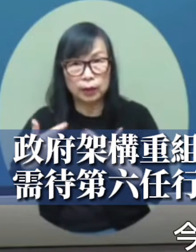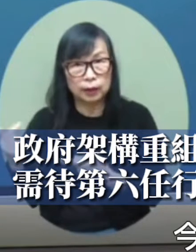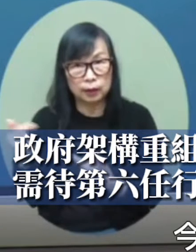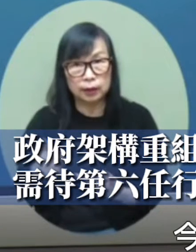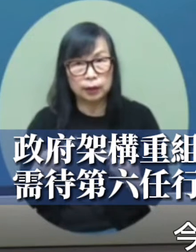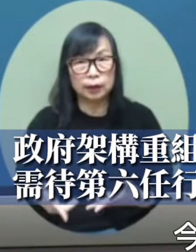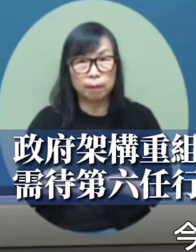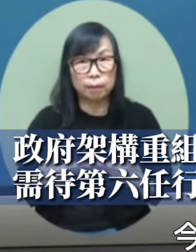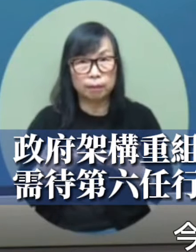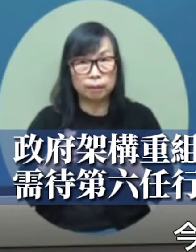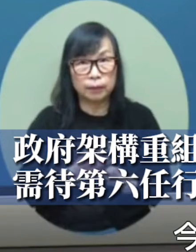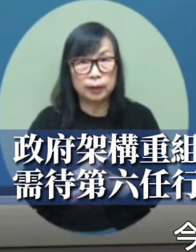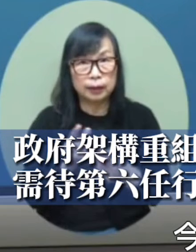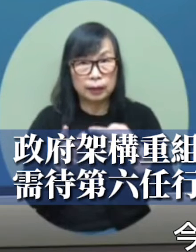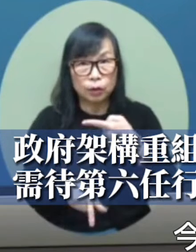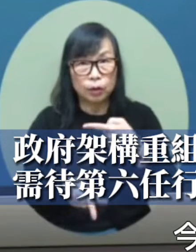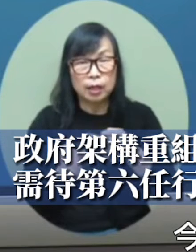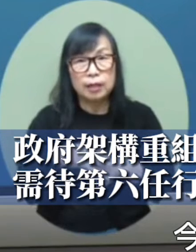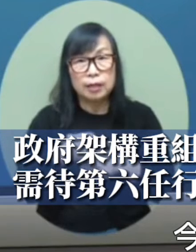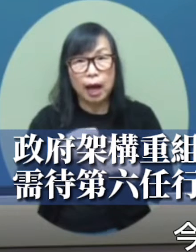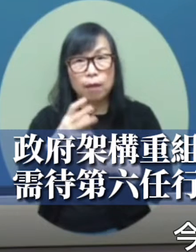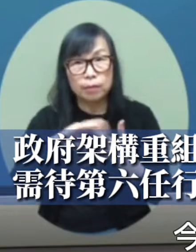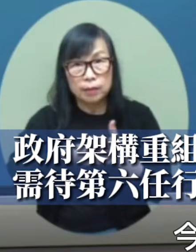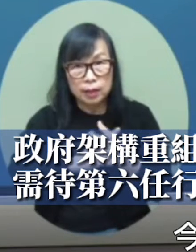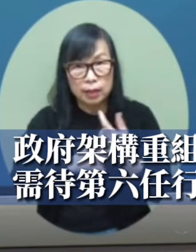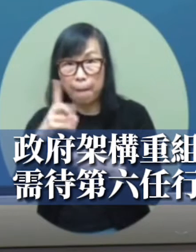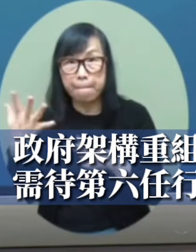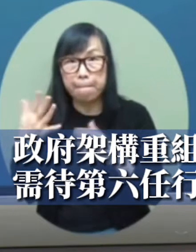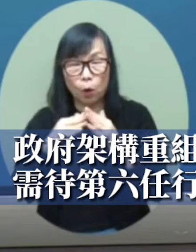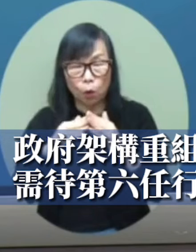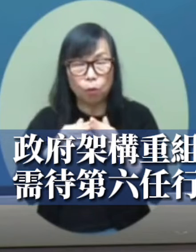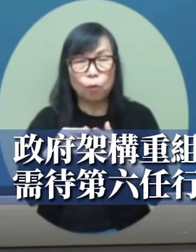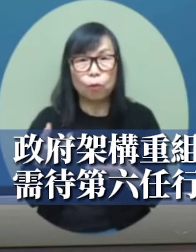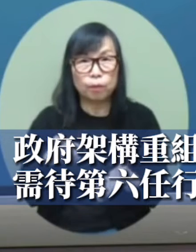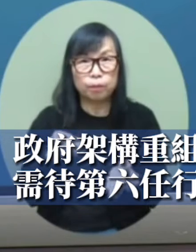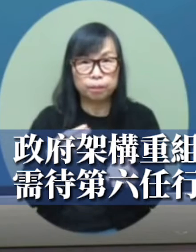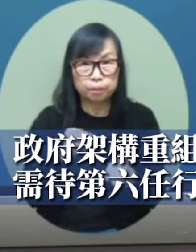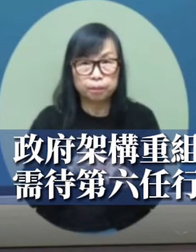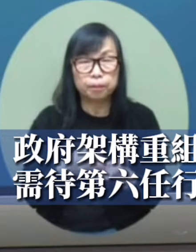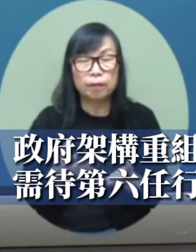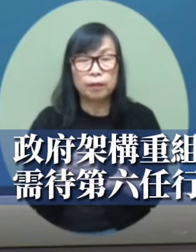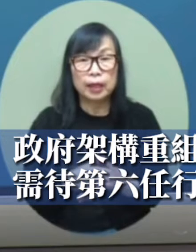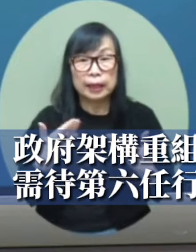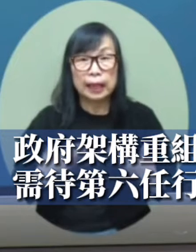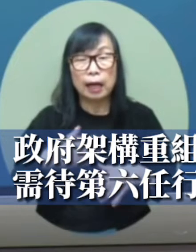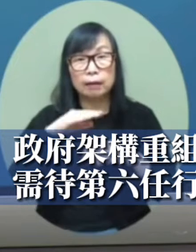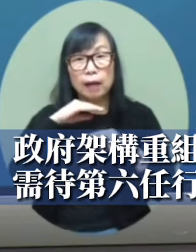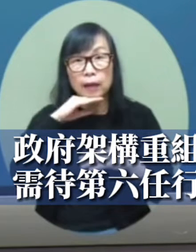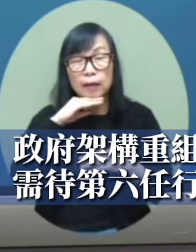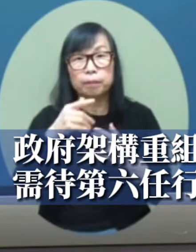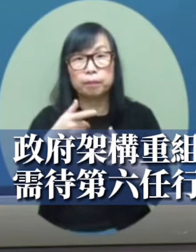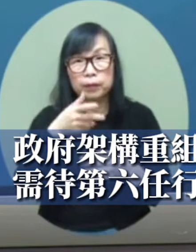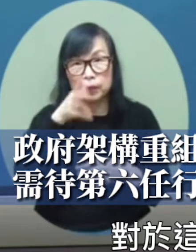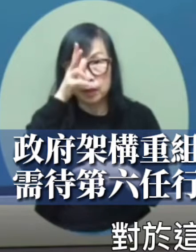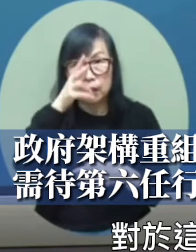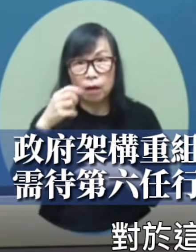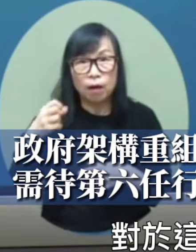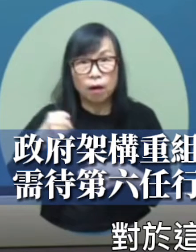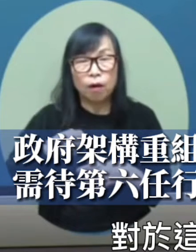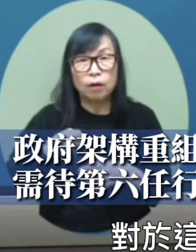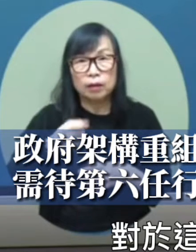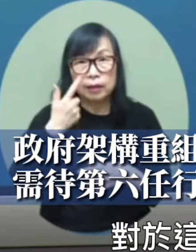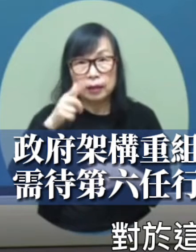月公布的三司十五局為藍本。現在就正正是等著當選的行政長官對